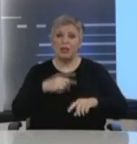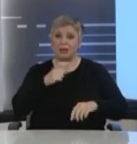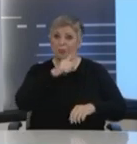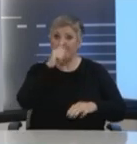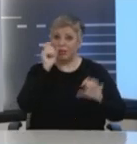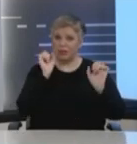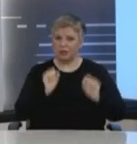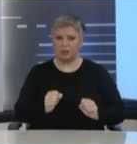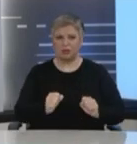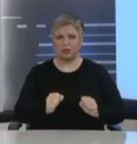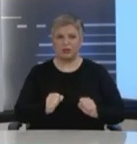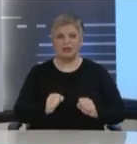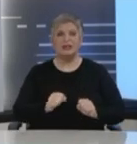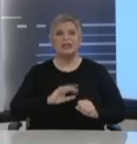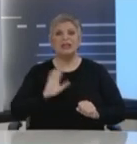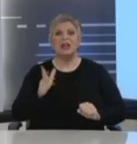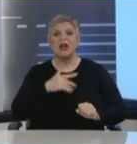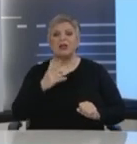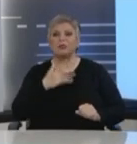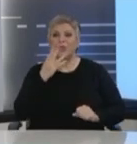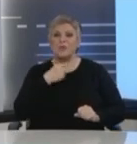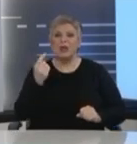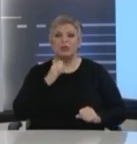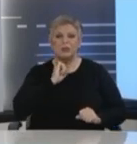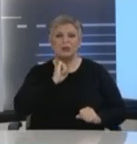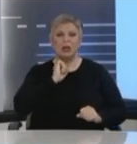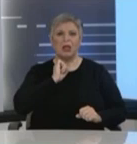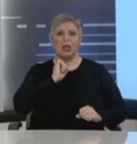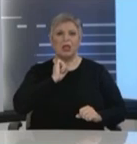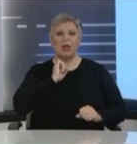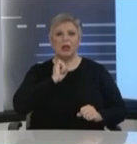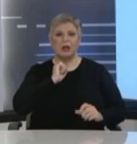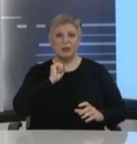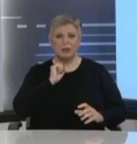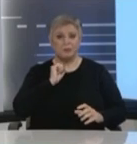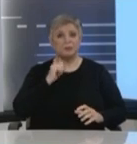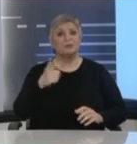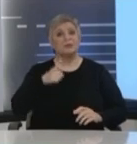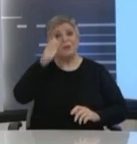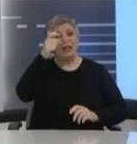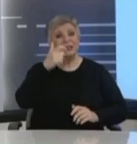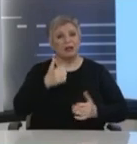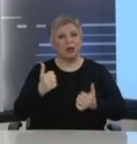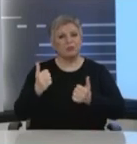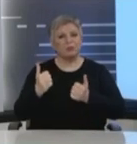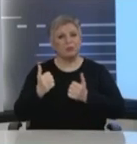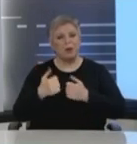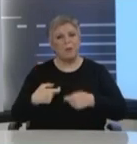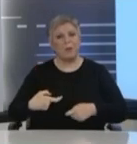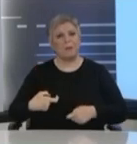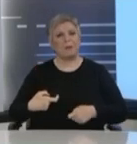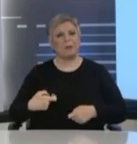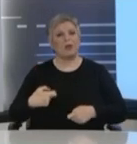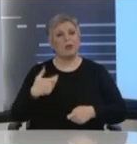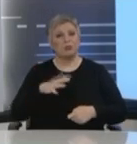Πορεύεται με τη θηλιά που της φορέσατε στο λαιμό. Η Τουρκία εντείνει την προκλητικότητά της στο Αιγαίο και την